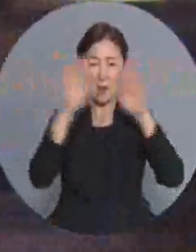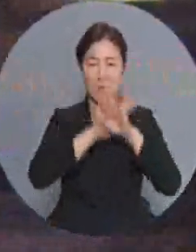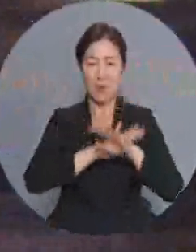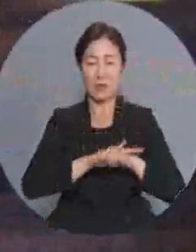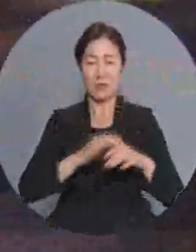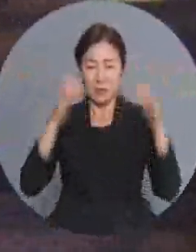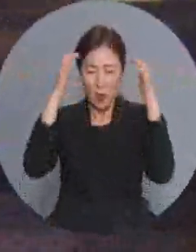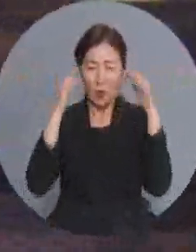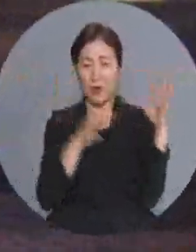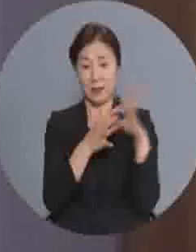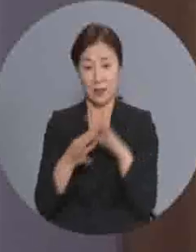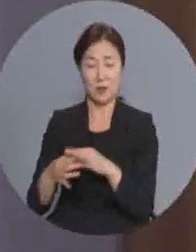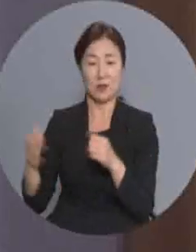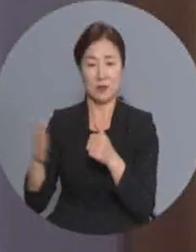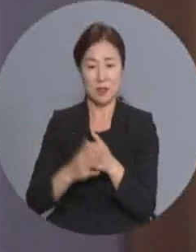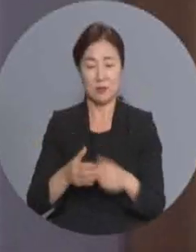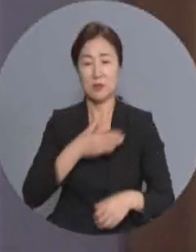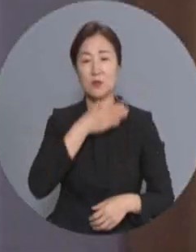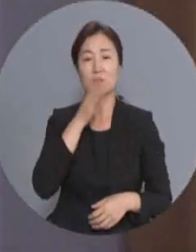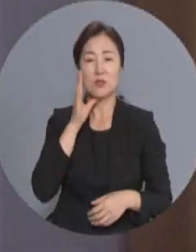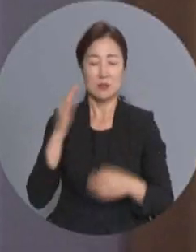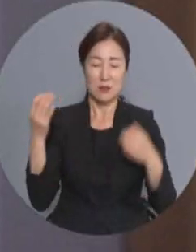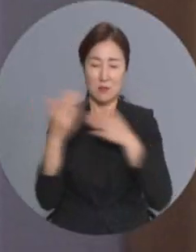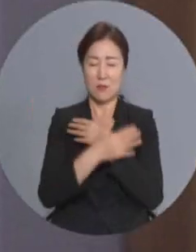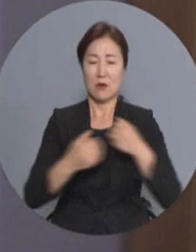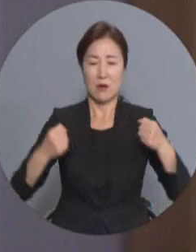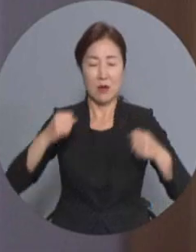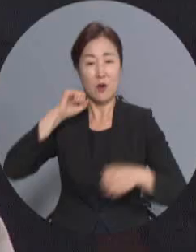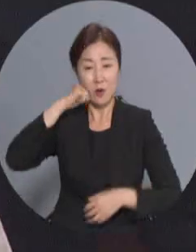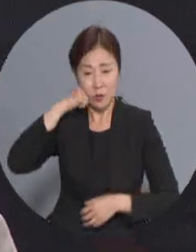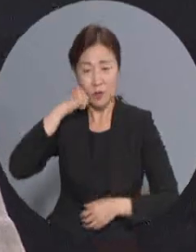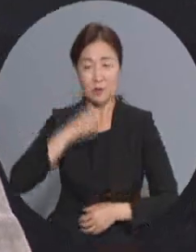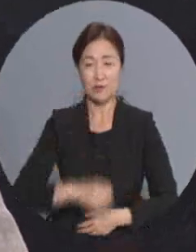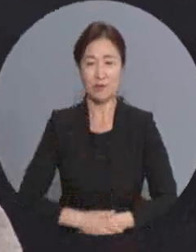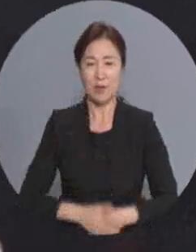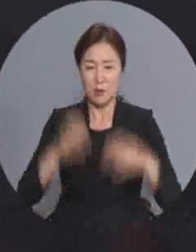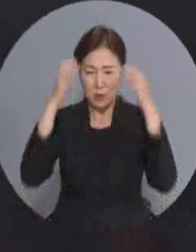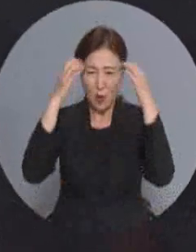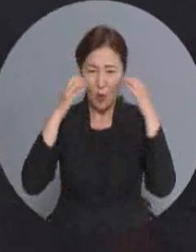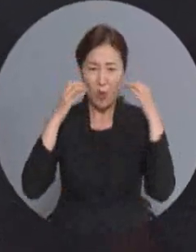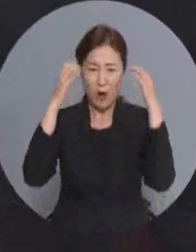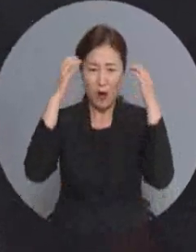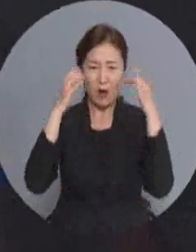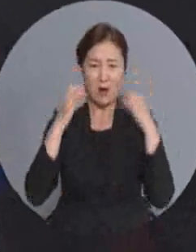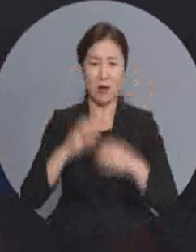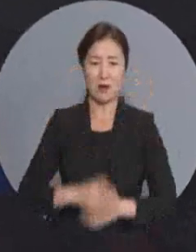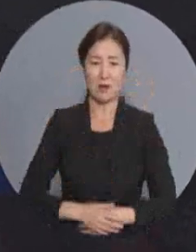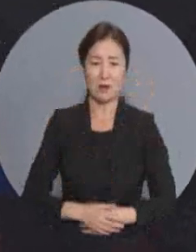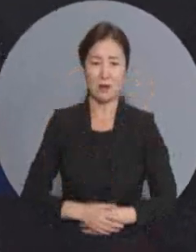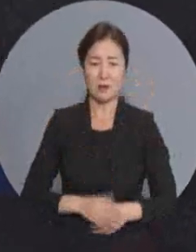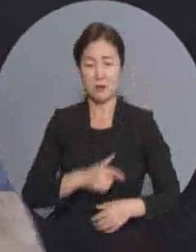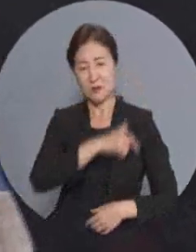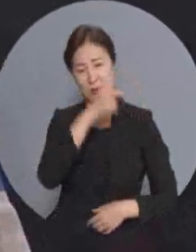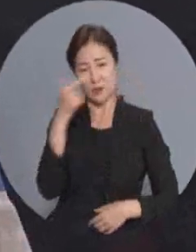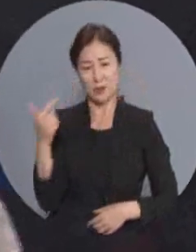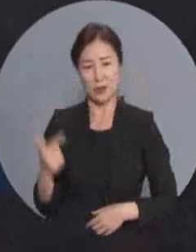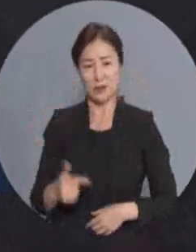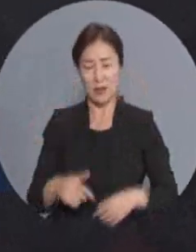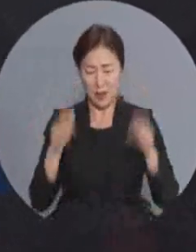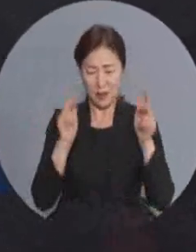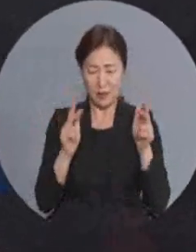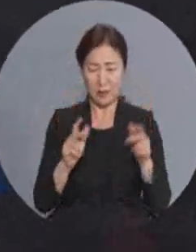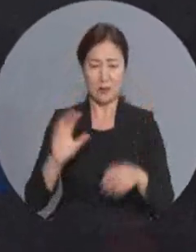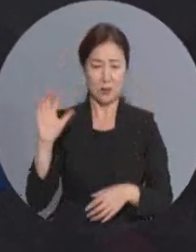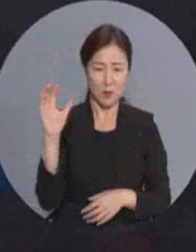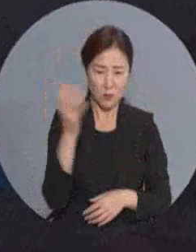대학까지 이어지며 어르신들의 더위 하기는 더 힘겹습니다 더와요 저녁으로 그막 에어컨도 틀어놓지